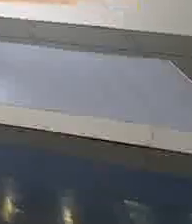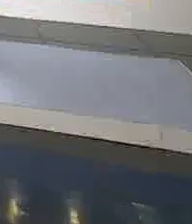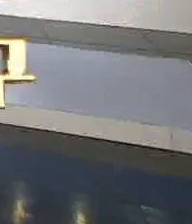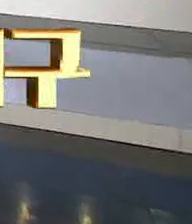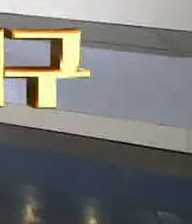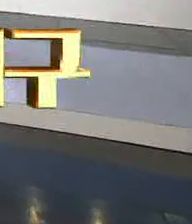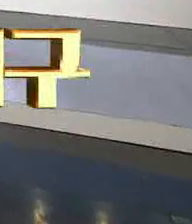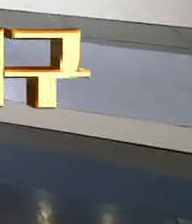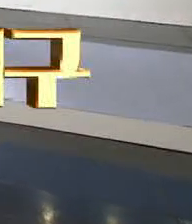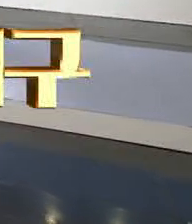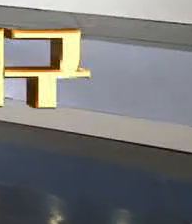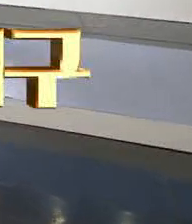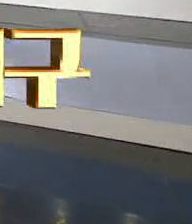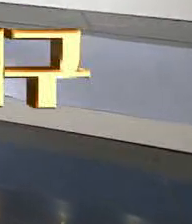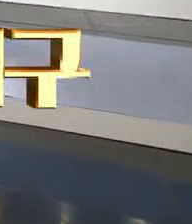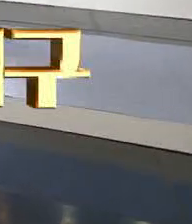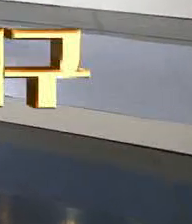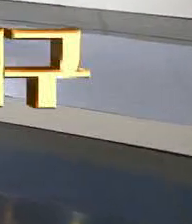으